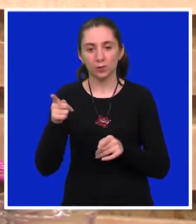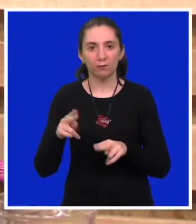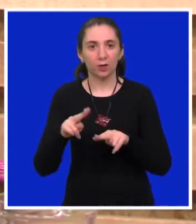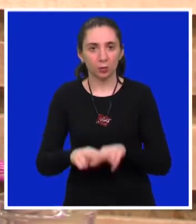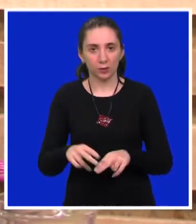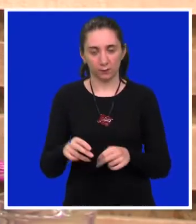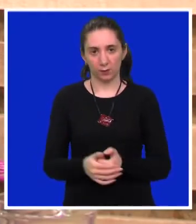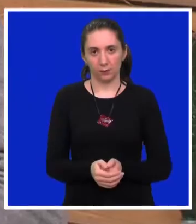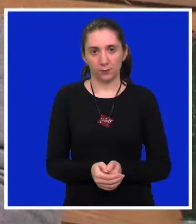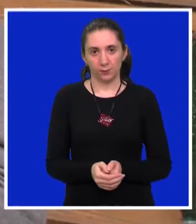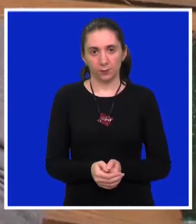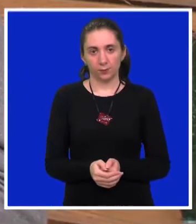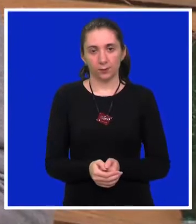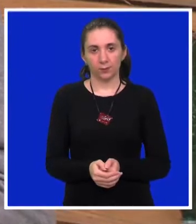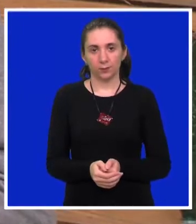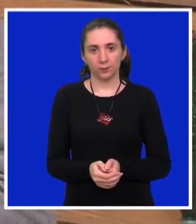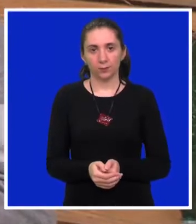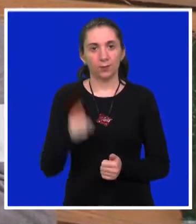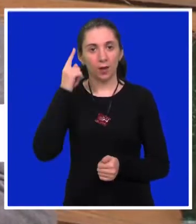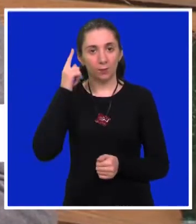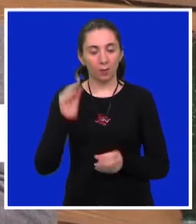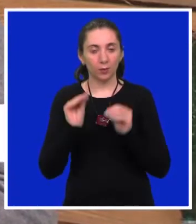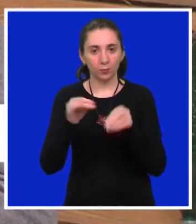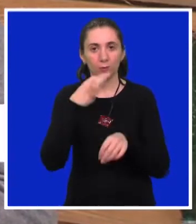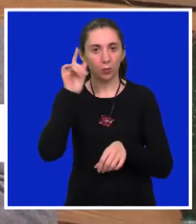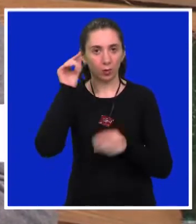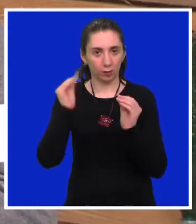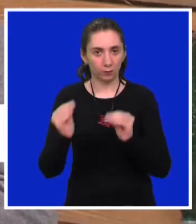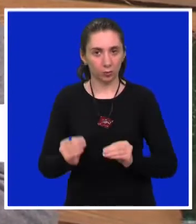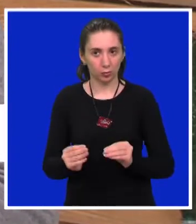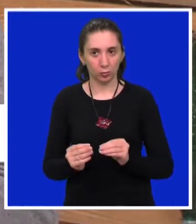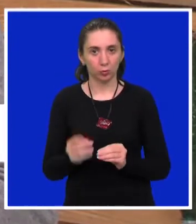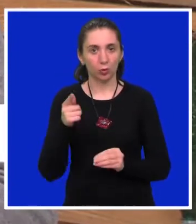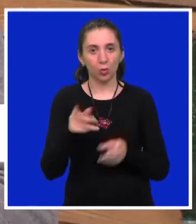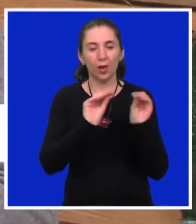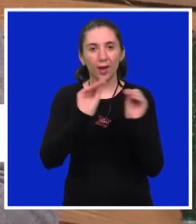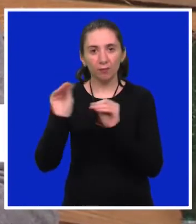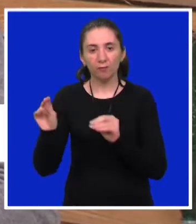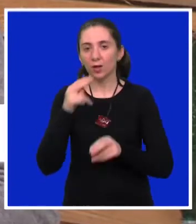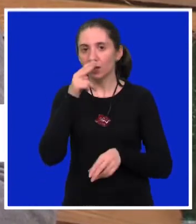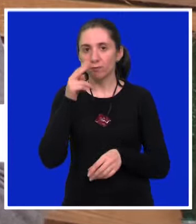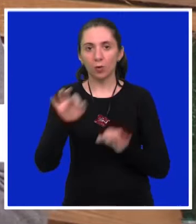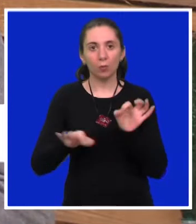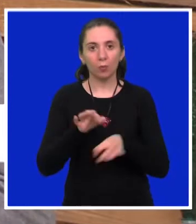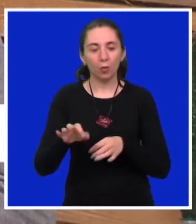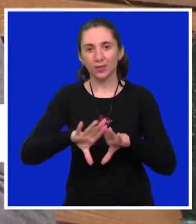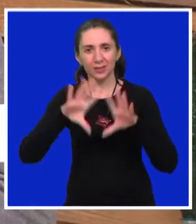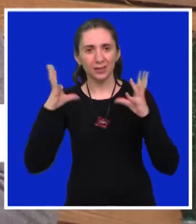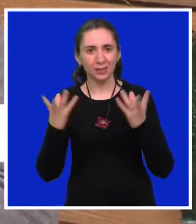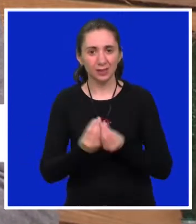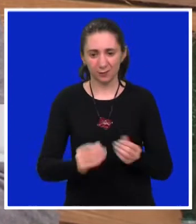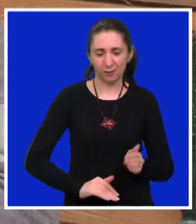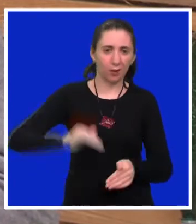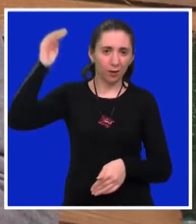ste ju ostvarivali? Pa znači, Pamet odloži, bolji Karlovac složi je edukativni, informativni projekt za